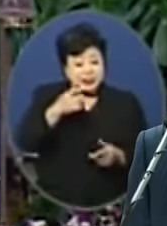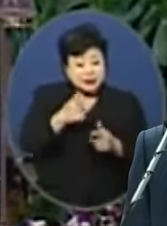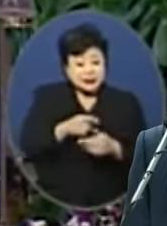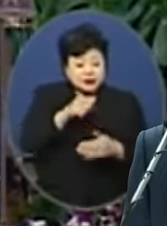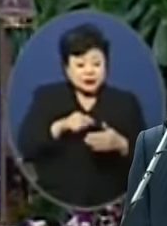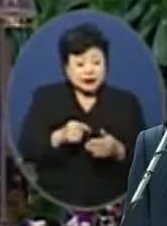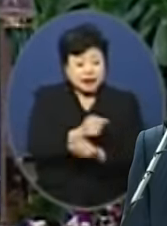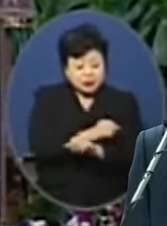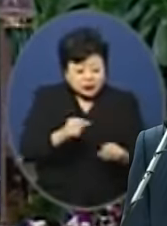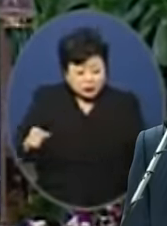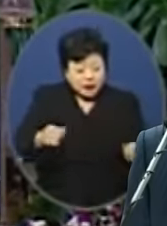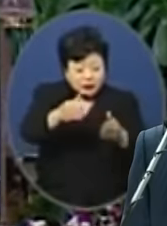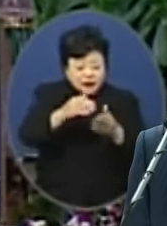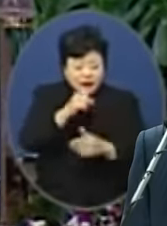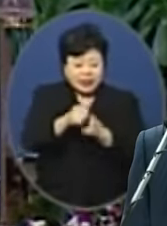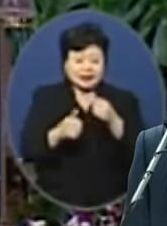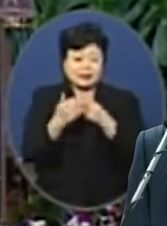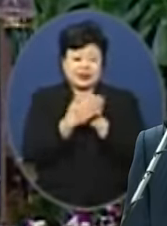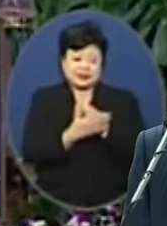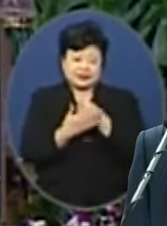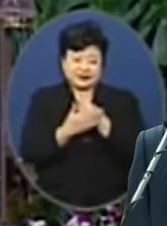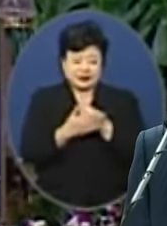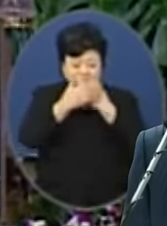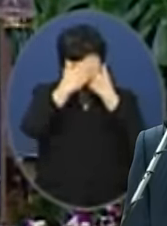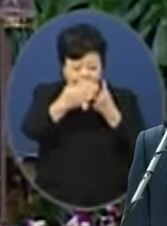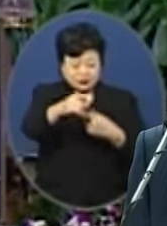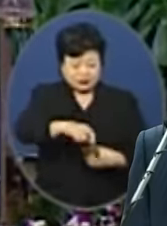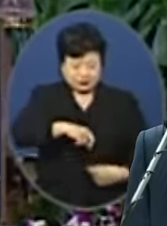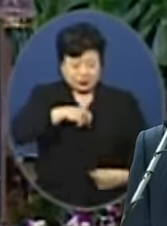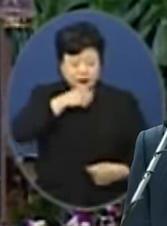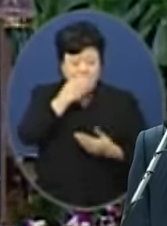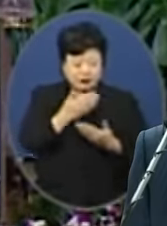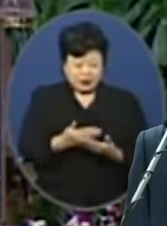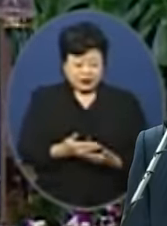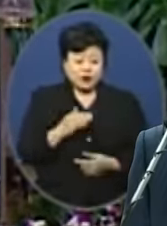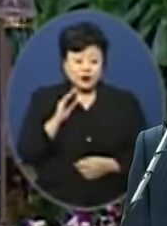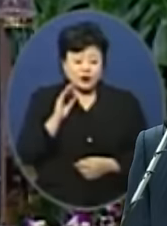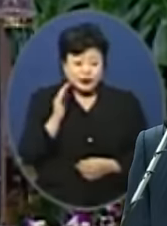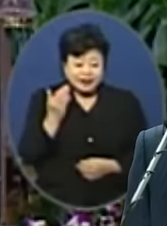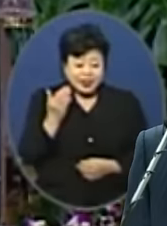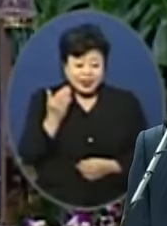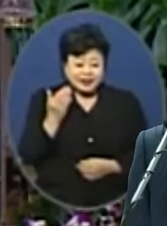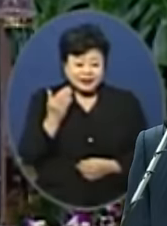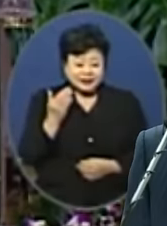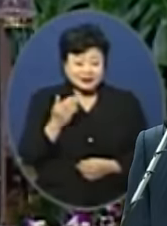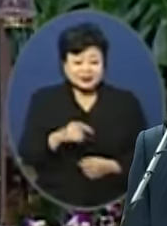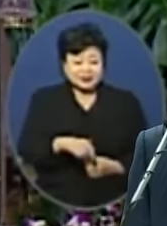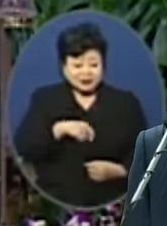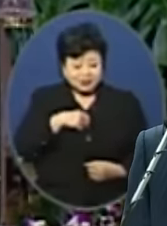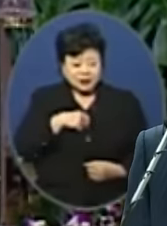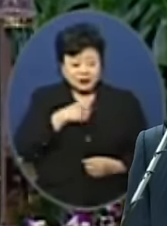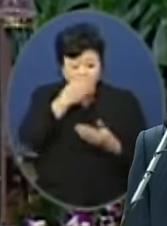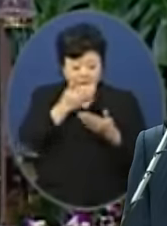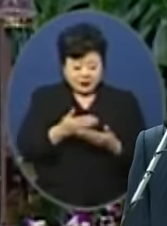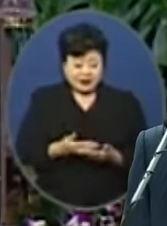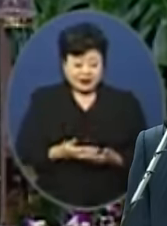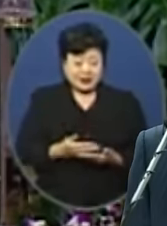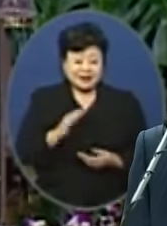있는 속량으로 말미암아 하나님의 은혜로 값없이 의롭다 하심을 얻은 자가 되었나니라. 의롭다